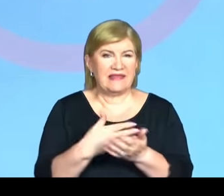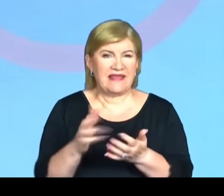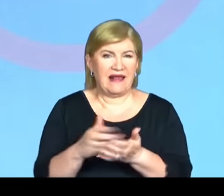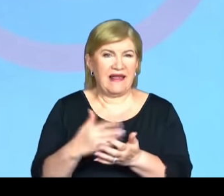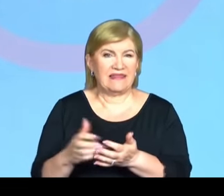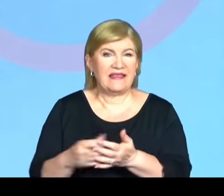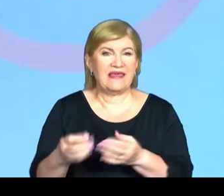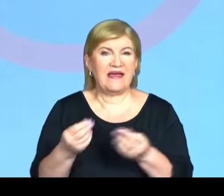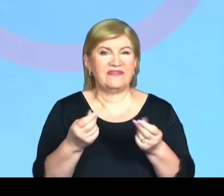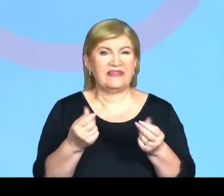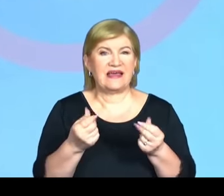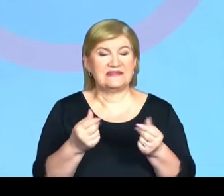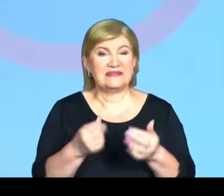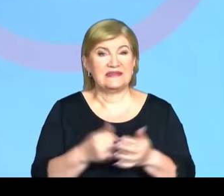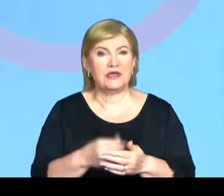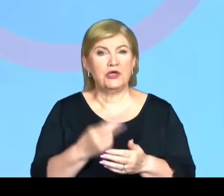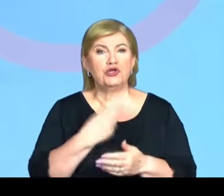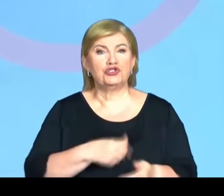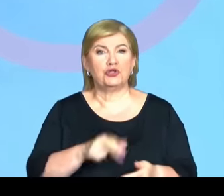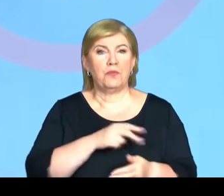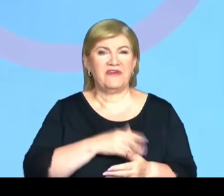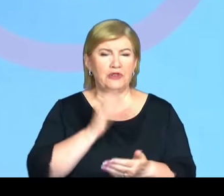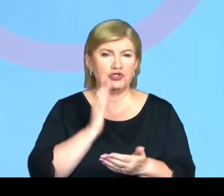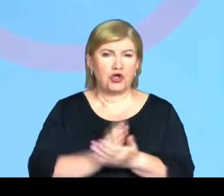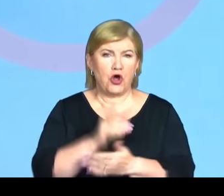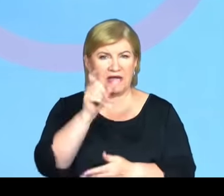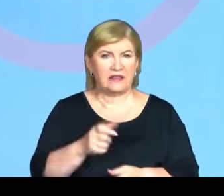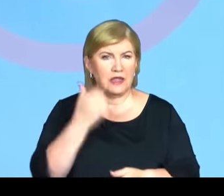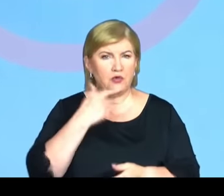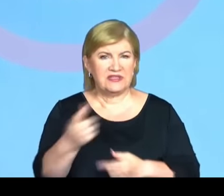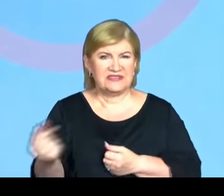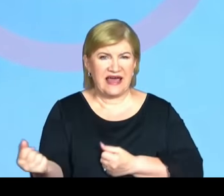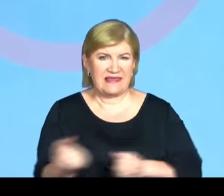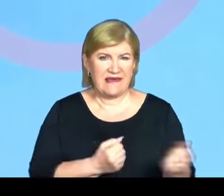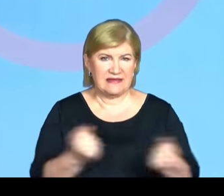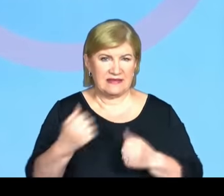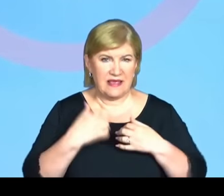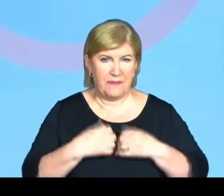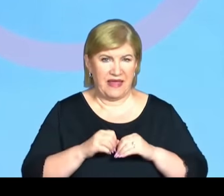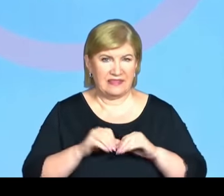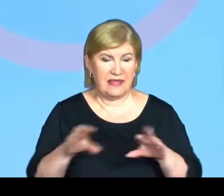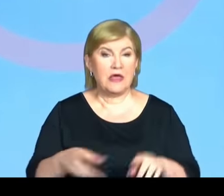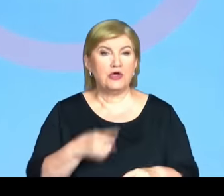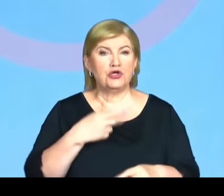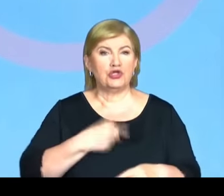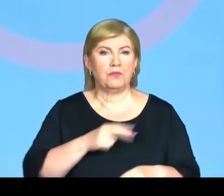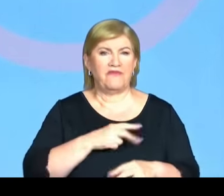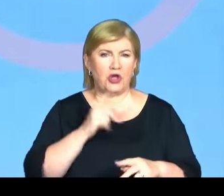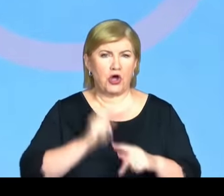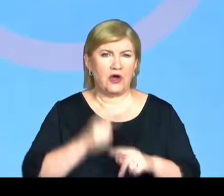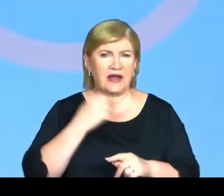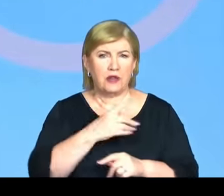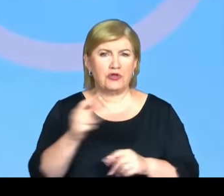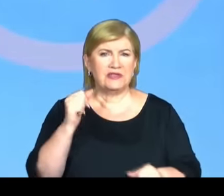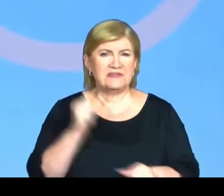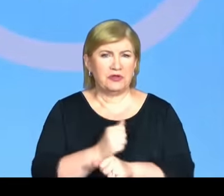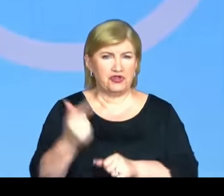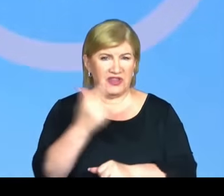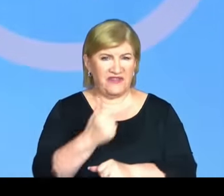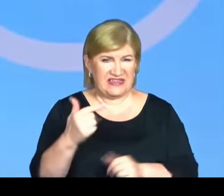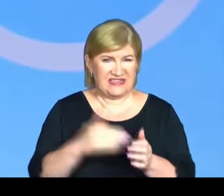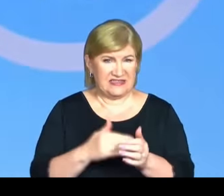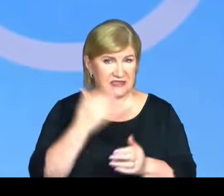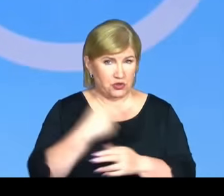finančnými prostriedkami, zodpovednosť konkrétnych ľudí za riadenie pandémie, zodpovednosť konkrétnych ľudí za tých 20 000 zbytočne mŕtvych. A